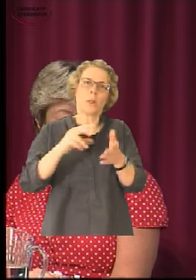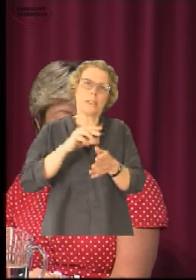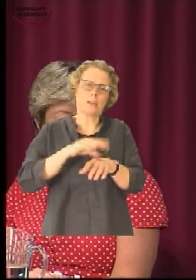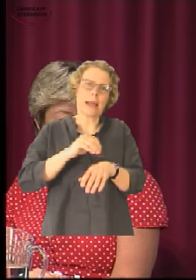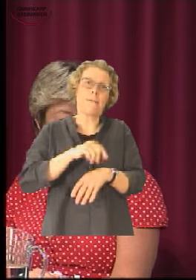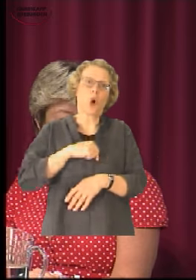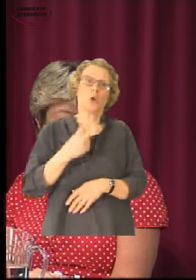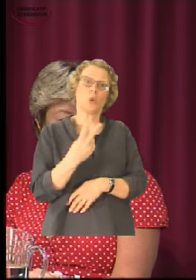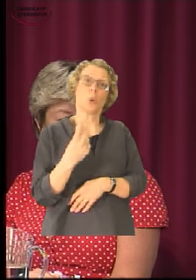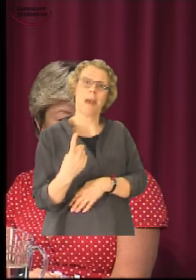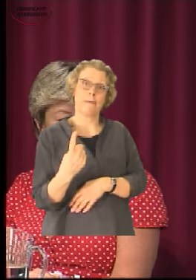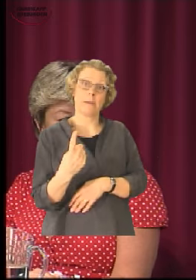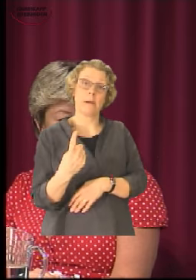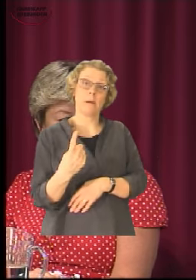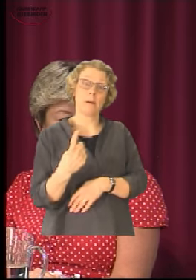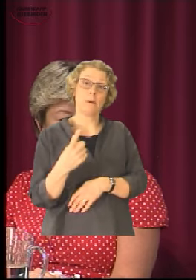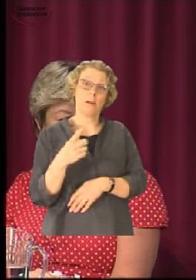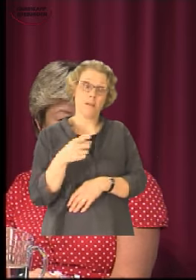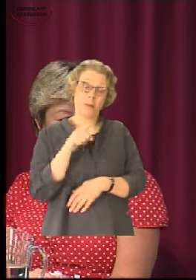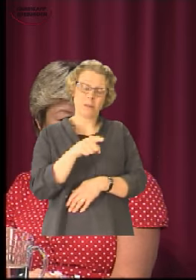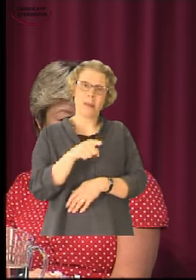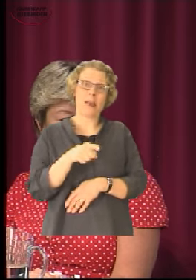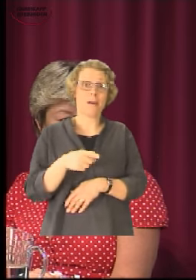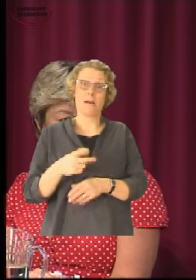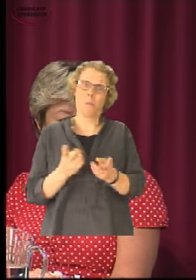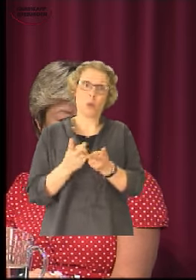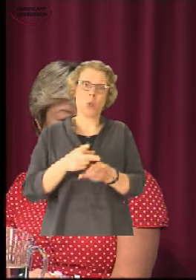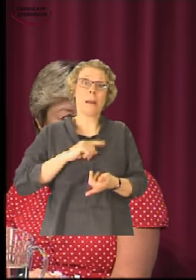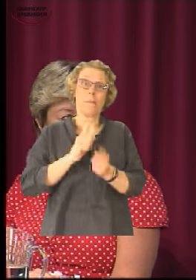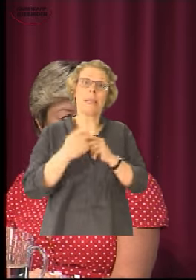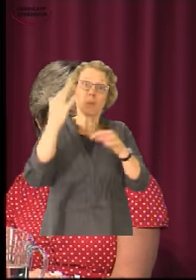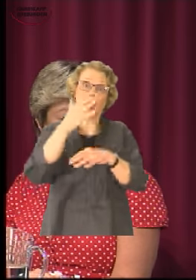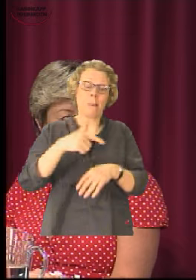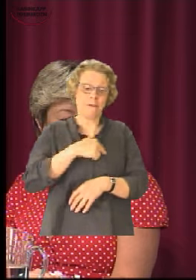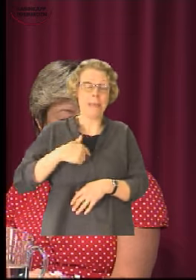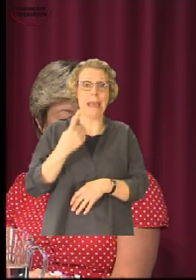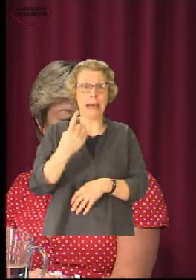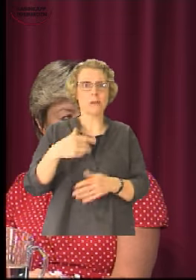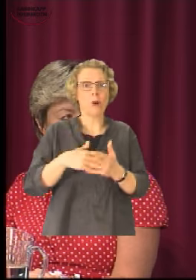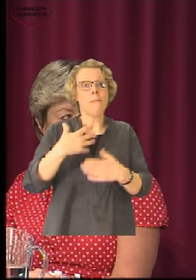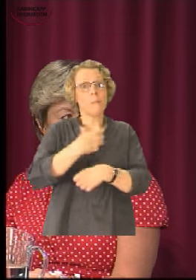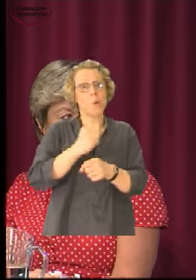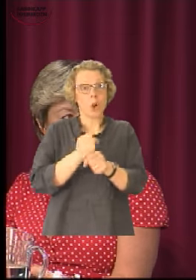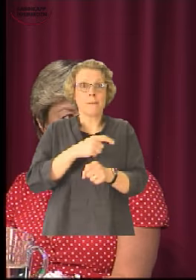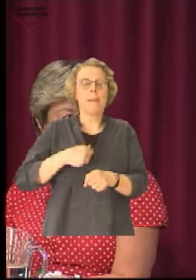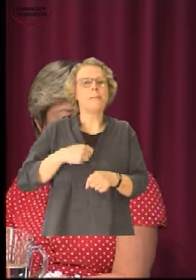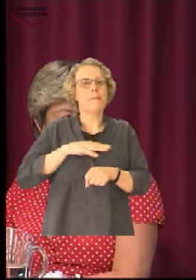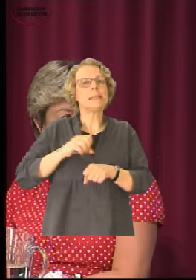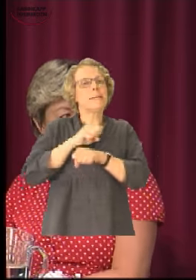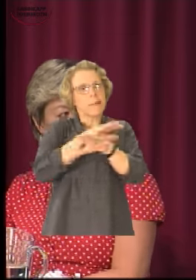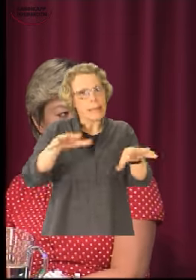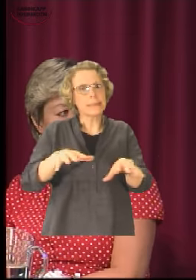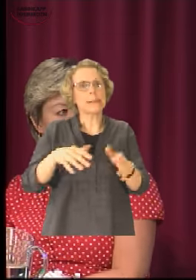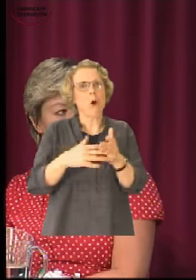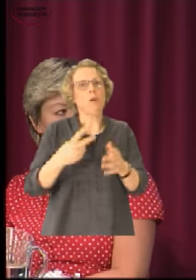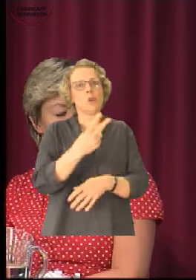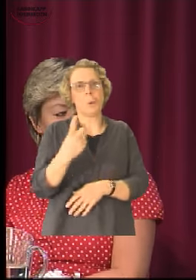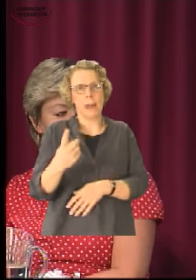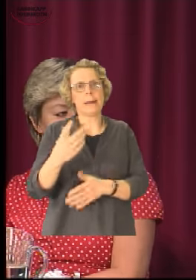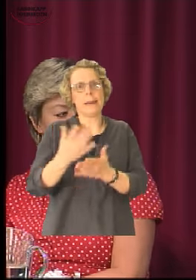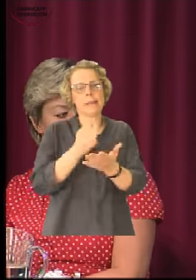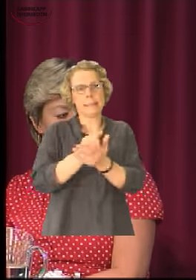och det belyser ju frågan inte minst. Vi är ett av de bolag som finns i de flesta av de här 21 olika landstingen, och vi slåss med den frågan